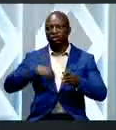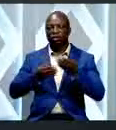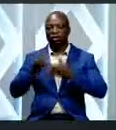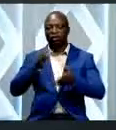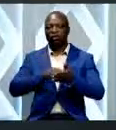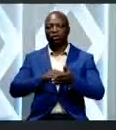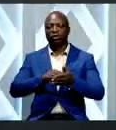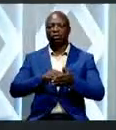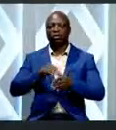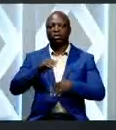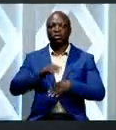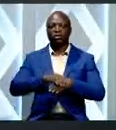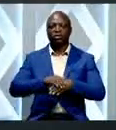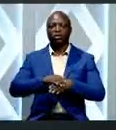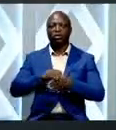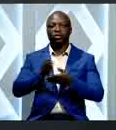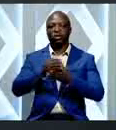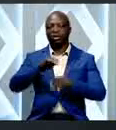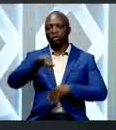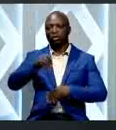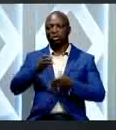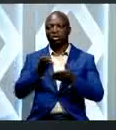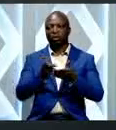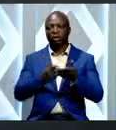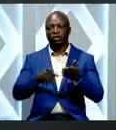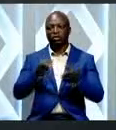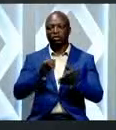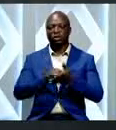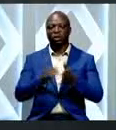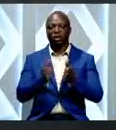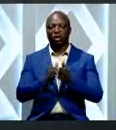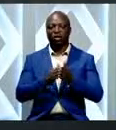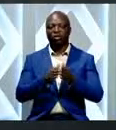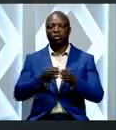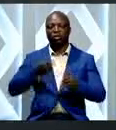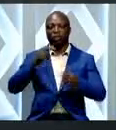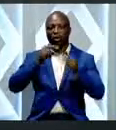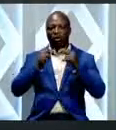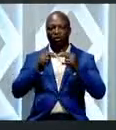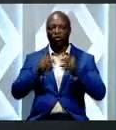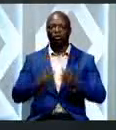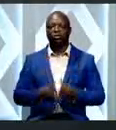bien évidemment sur d'autres aspects de cette rencontre de haut niveau.